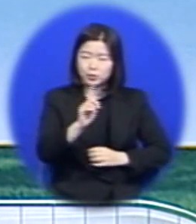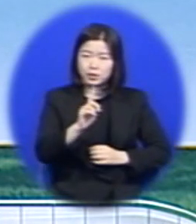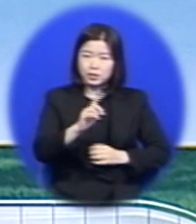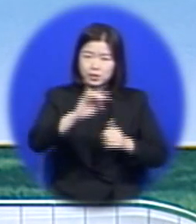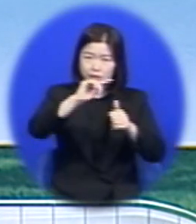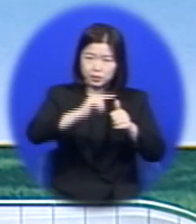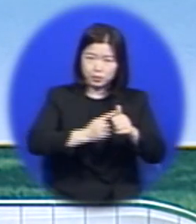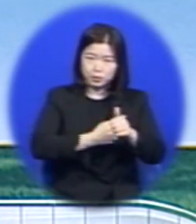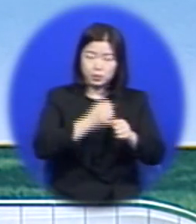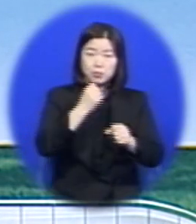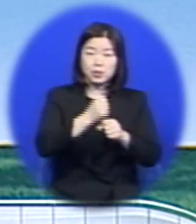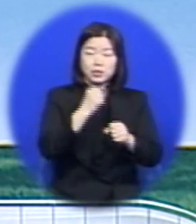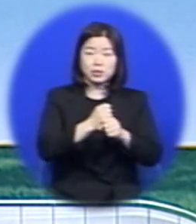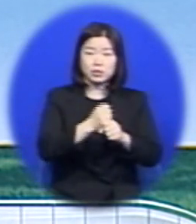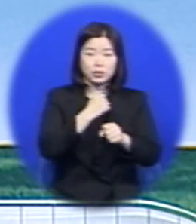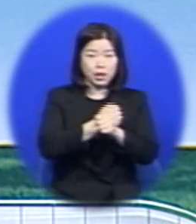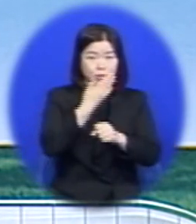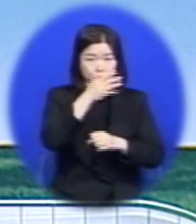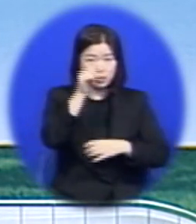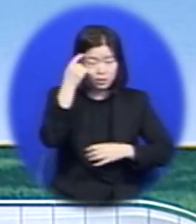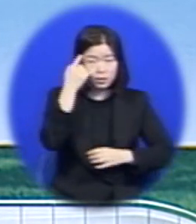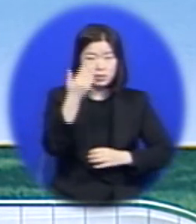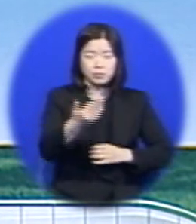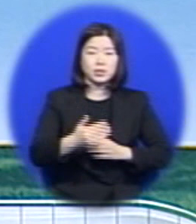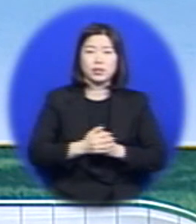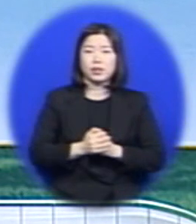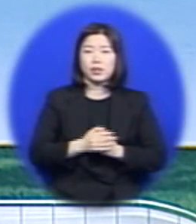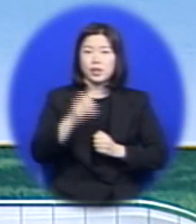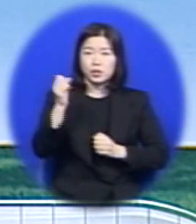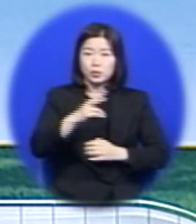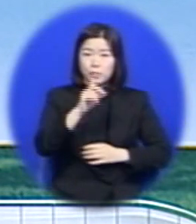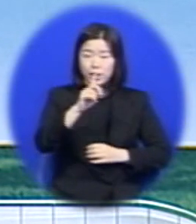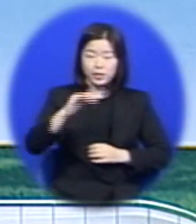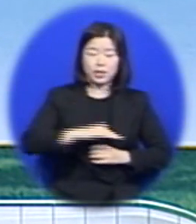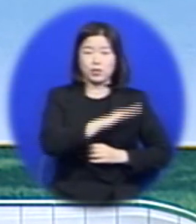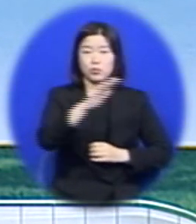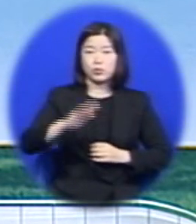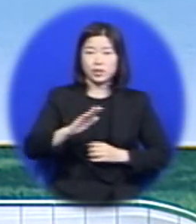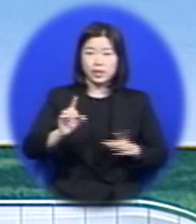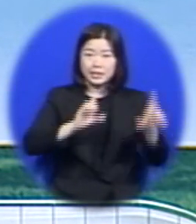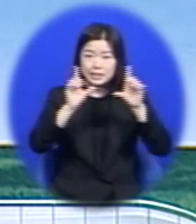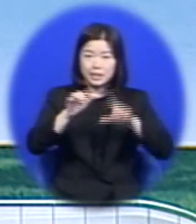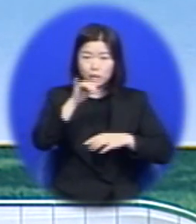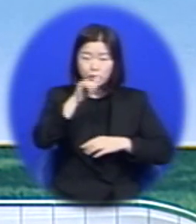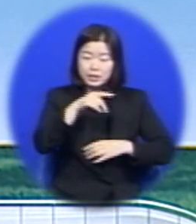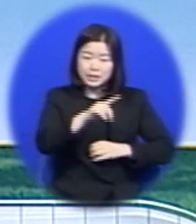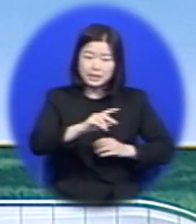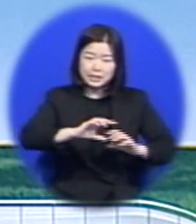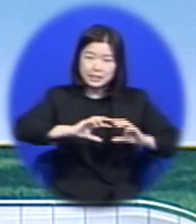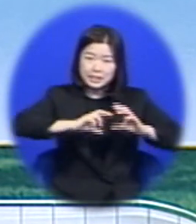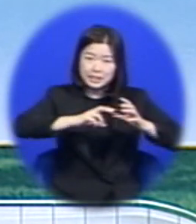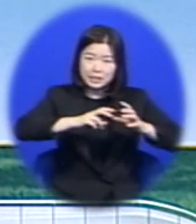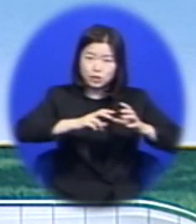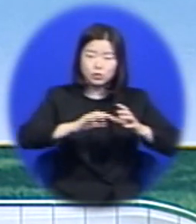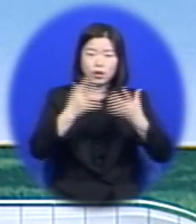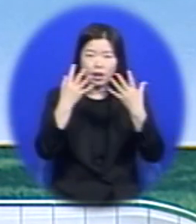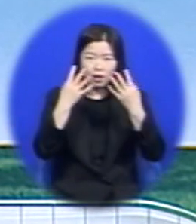저절로 만들어진 것이라고 할 수 있겠습니까? 그리고 또 하나, 우리가 살고 있는 이 지구가 얼마나 작은